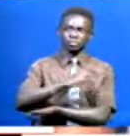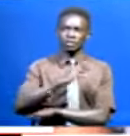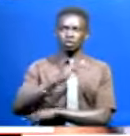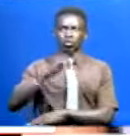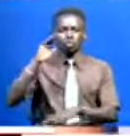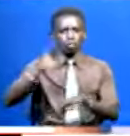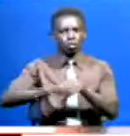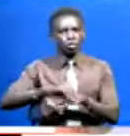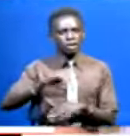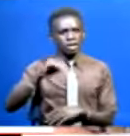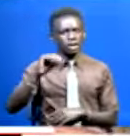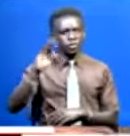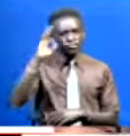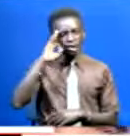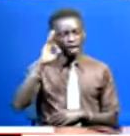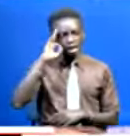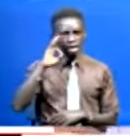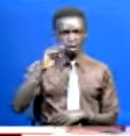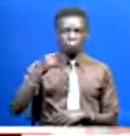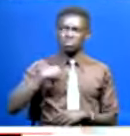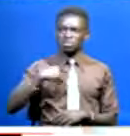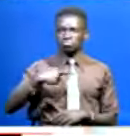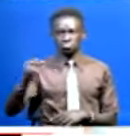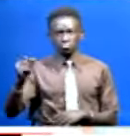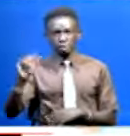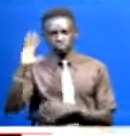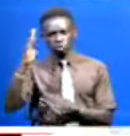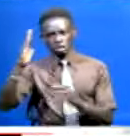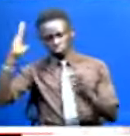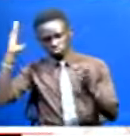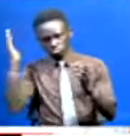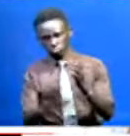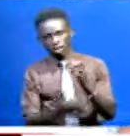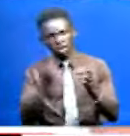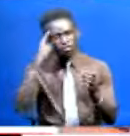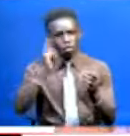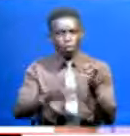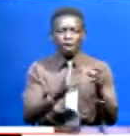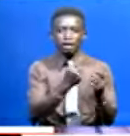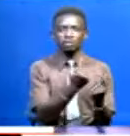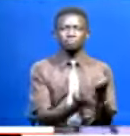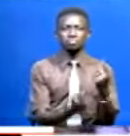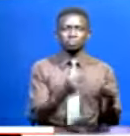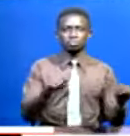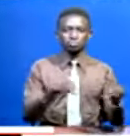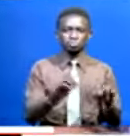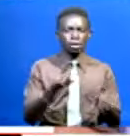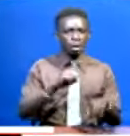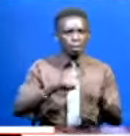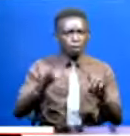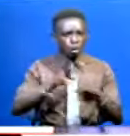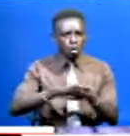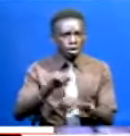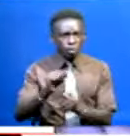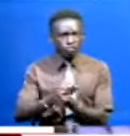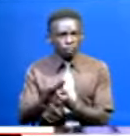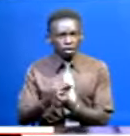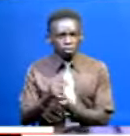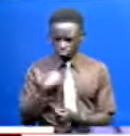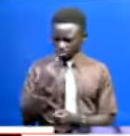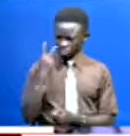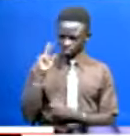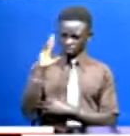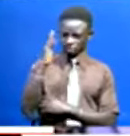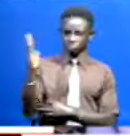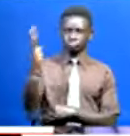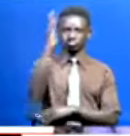hapo, nianda nikakata hapo muti, kuenda kupikia. Lakini sasa kurudi Saturday, napata muti umeamuka, na